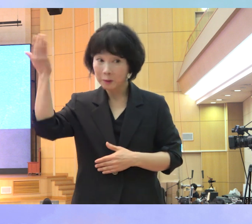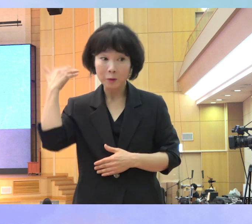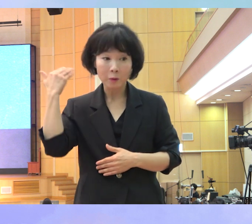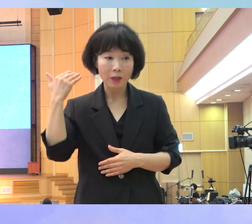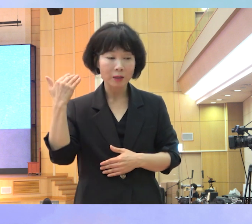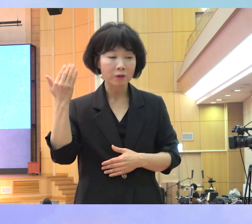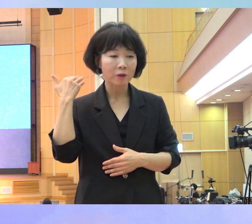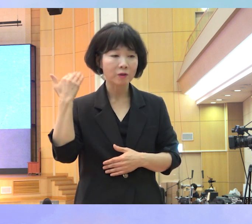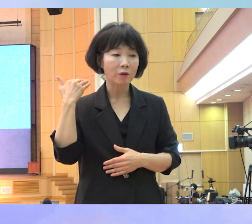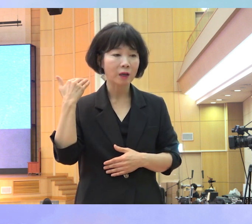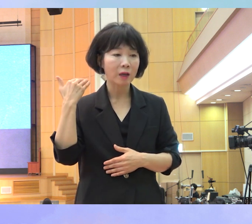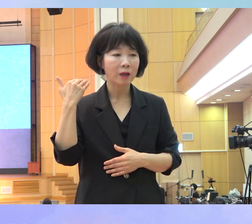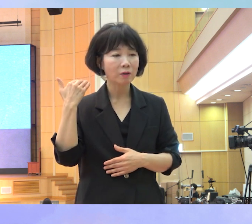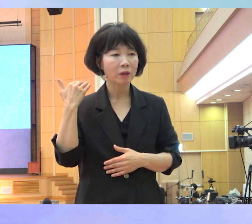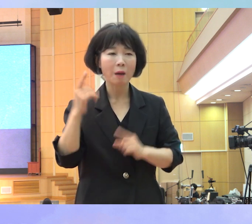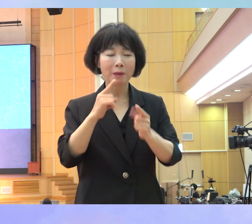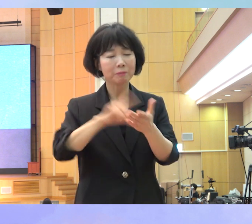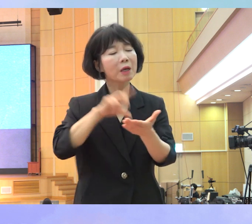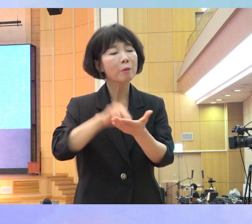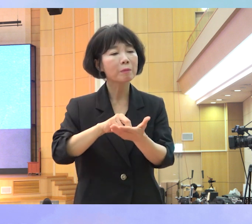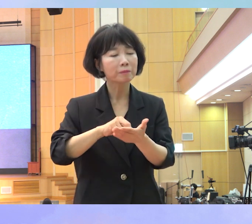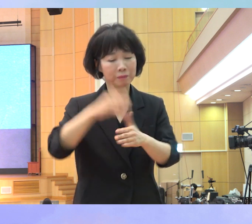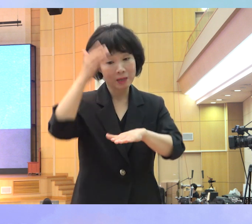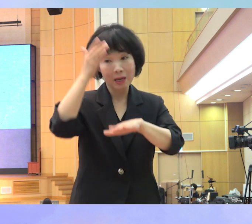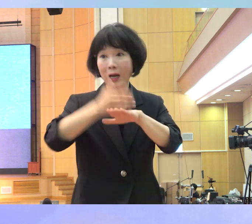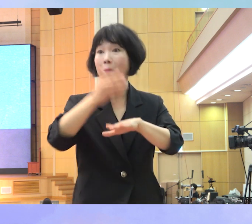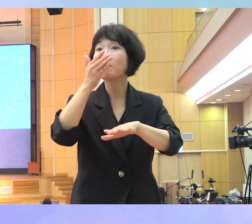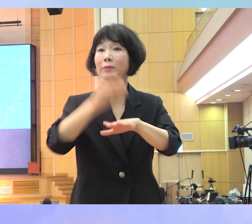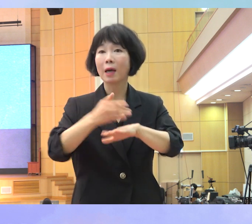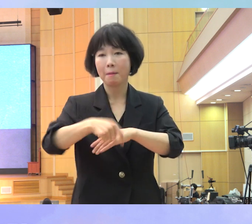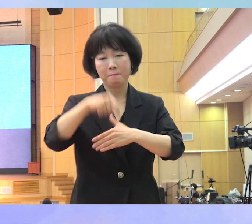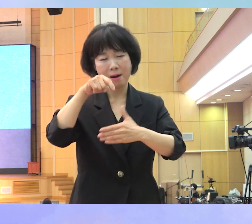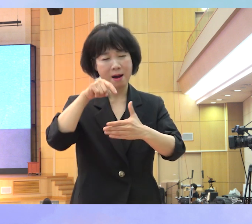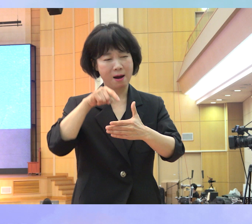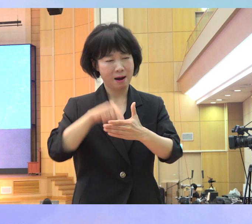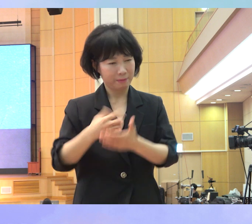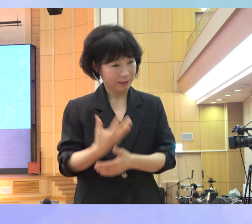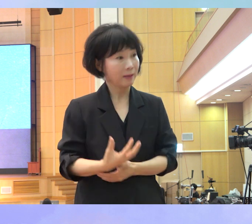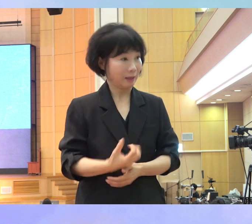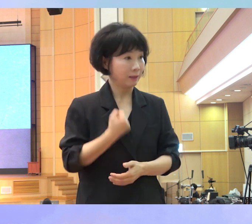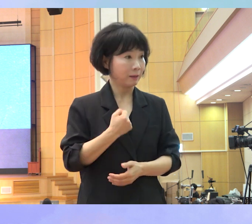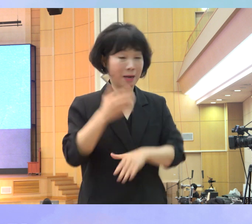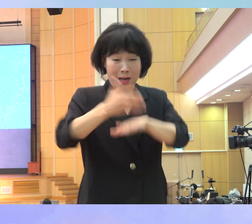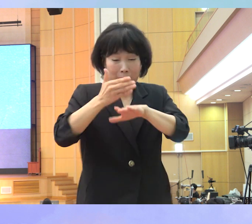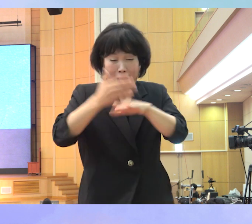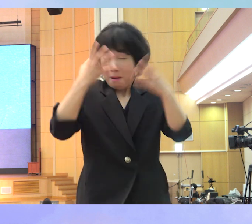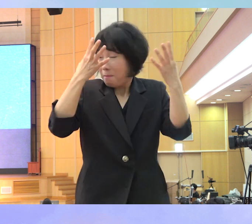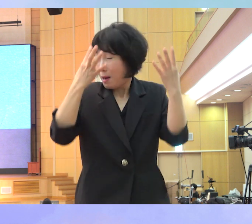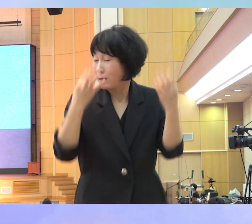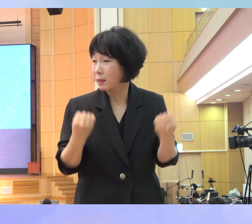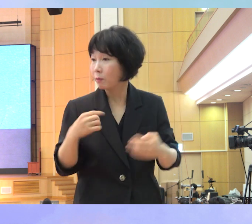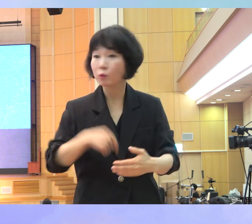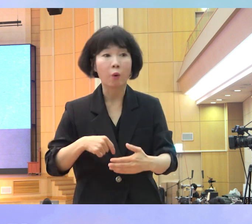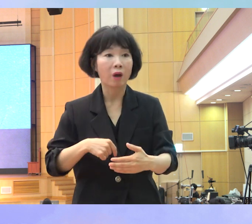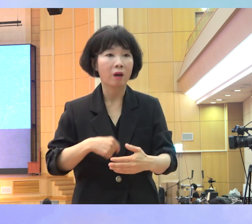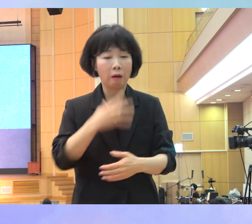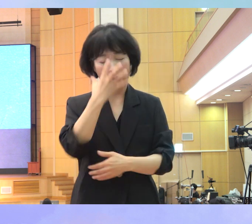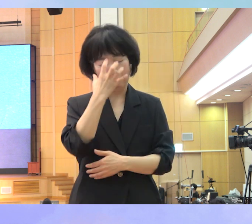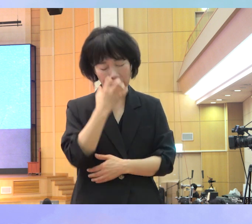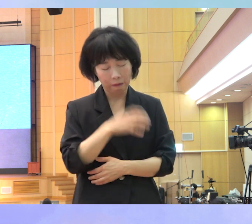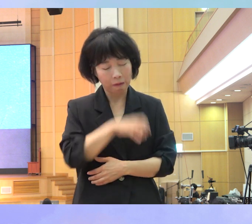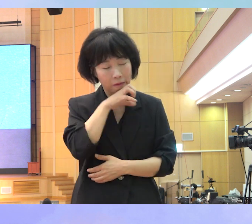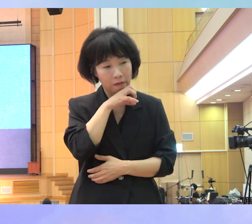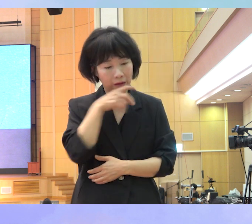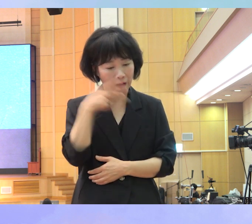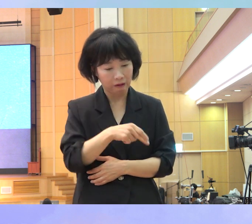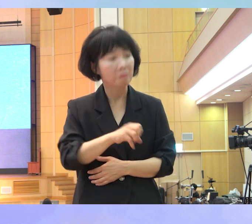하면서 말씀드린 거 기억나요? 감사를 많이 하면 원망과 우울과 불평과 불만, 이런 거는 뭐 된다고요? 떨어진다고.